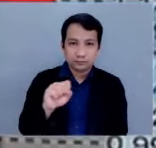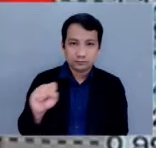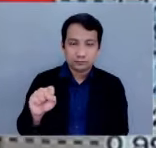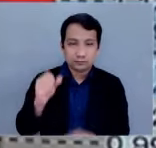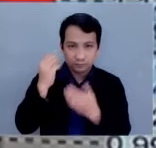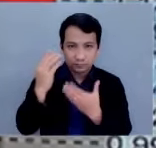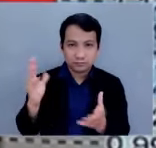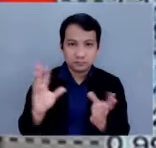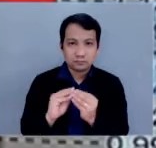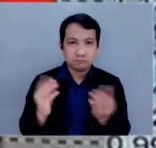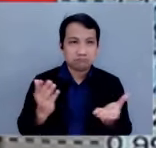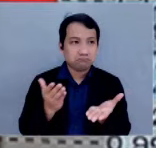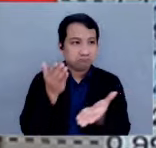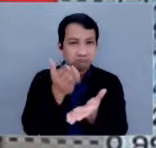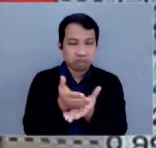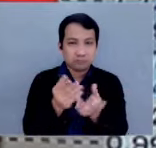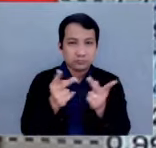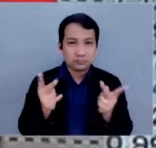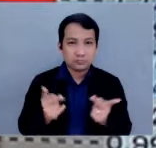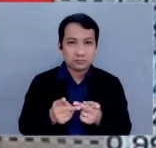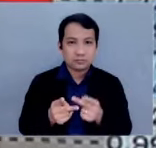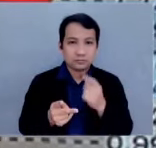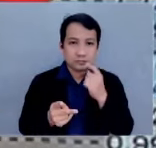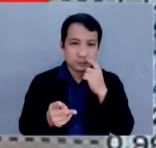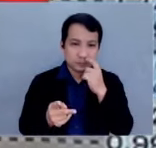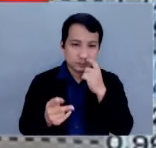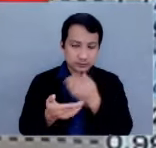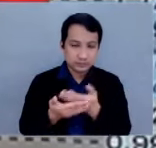saan sila makikita ng nagpanggap na buyer ng droga.